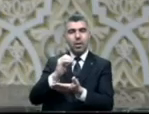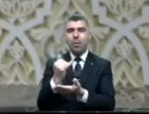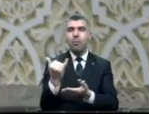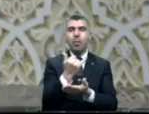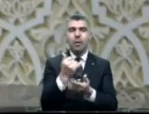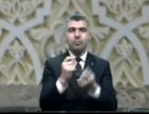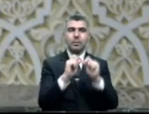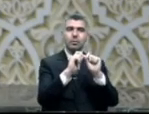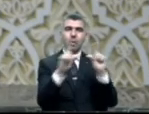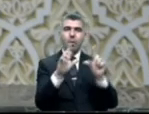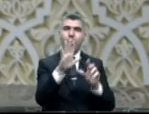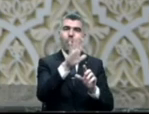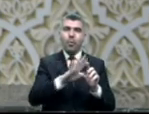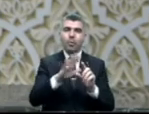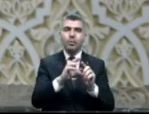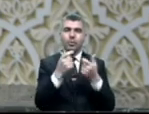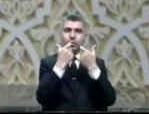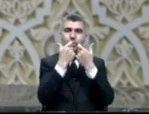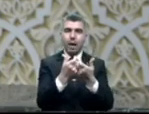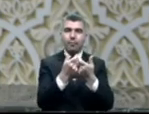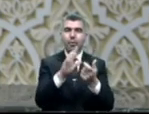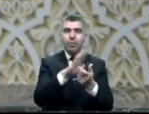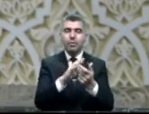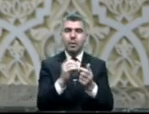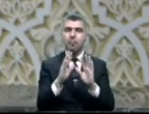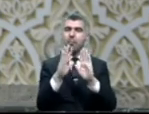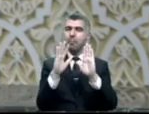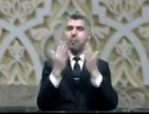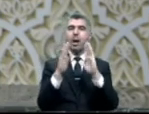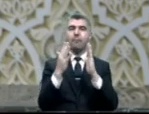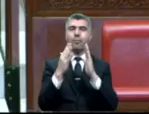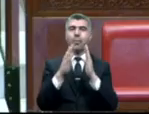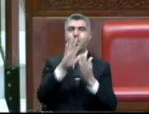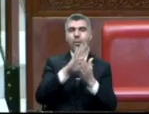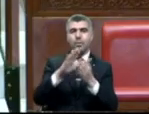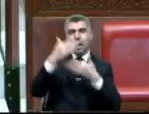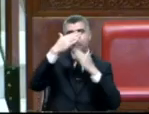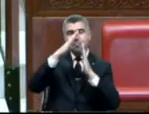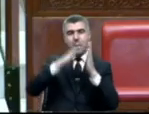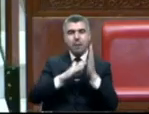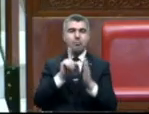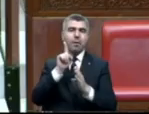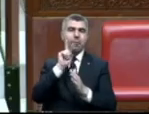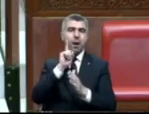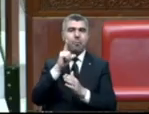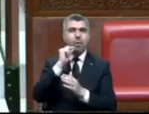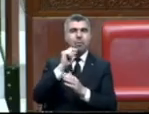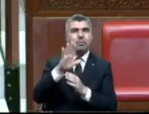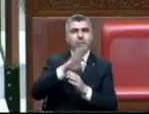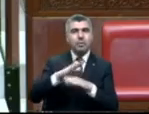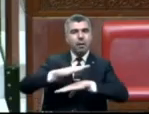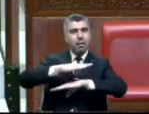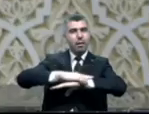بذلك أحسن صورة جعلت منها مثالا عن التزام وتشبع المغاربة نساء ورجالا بمختلف